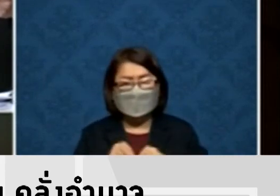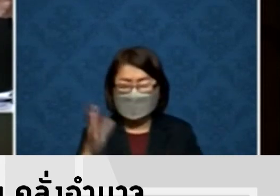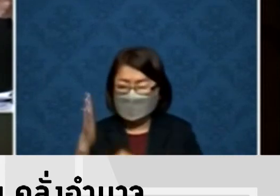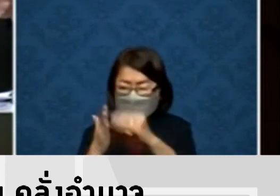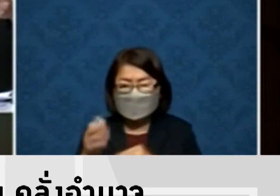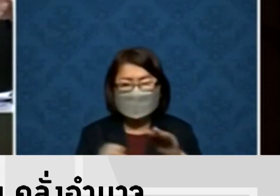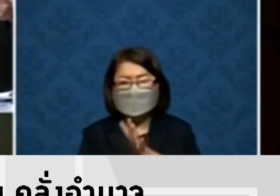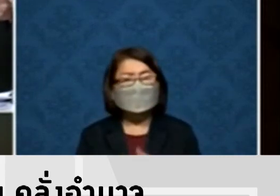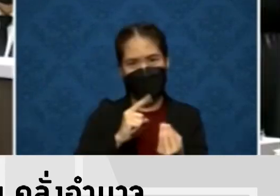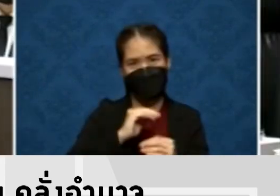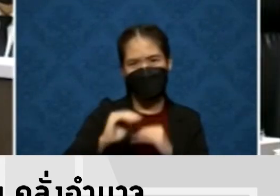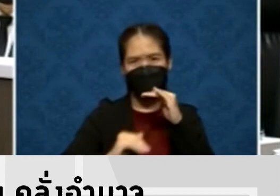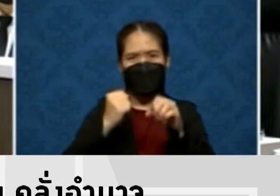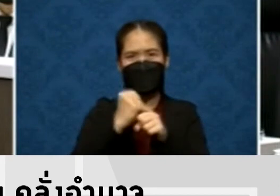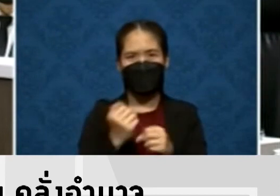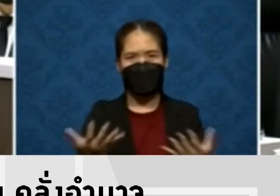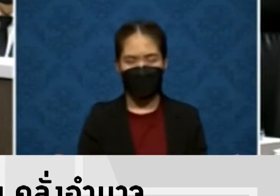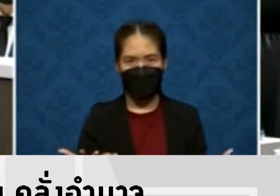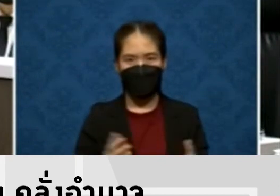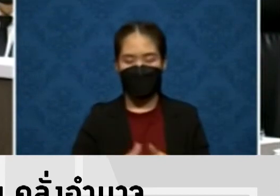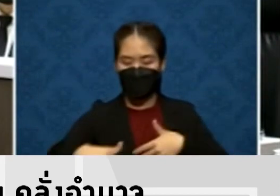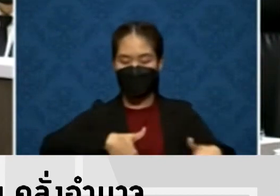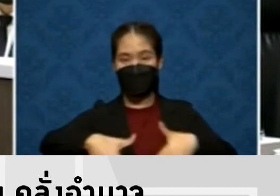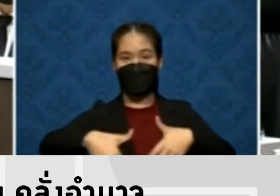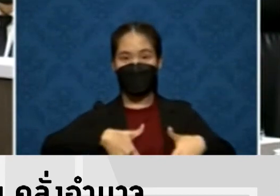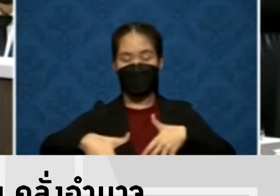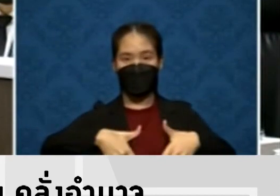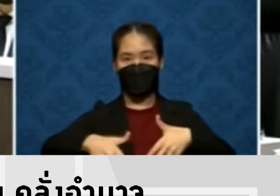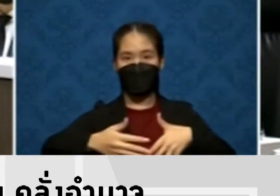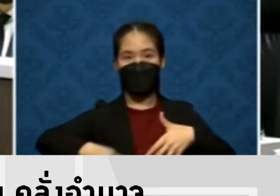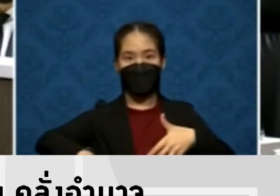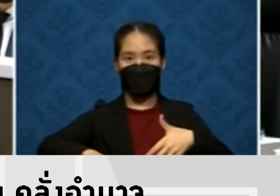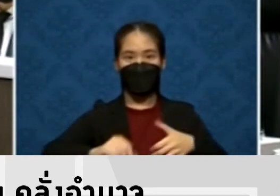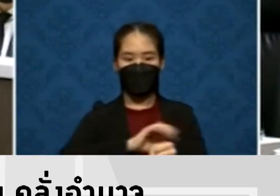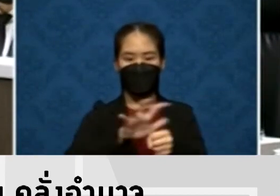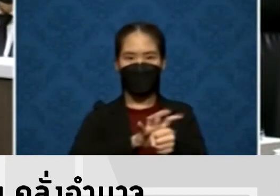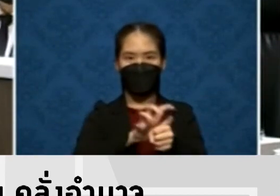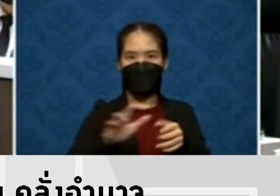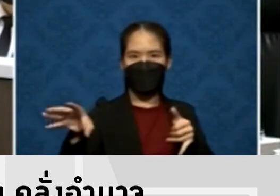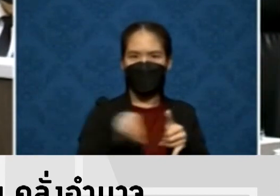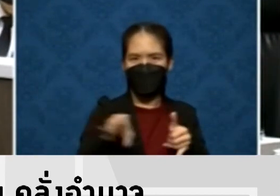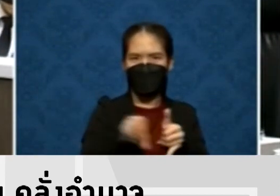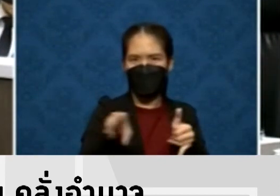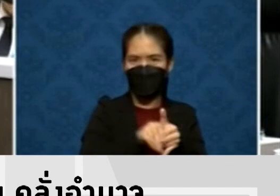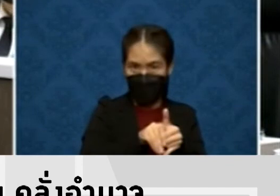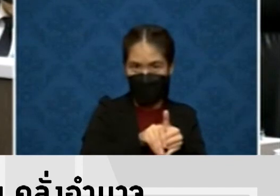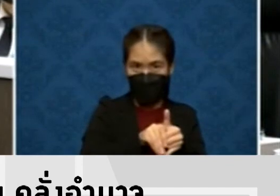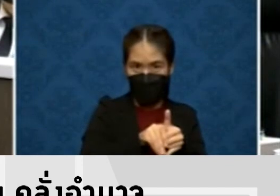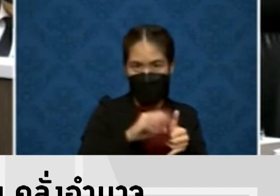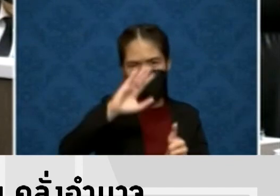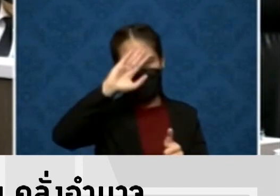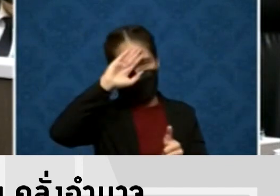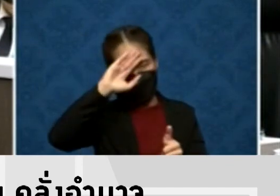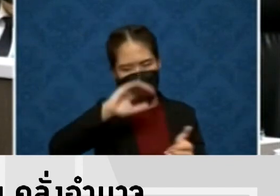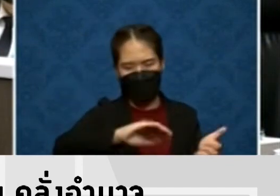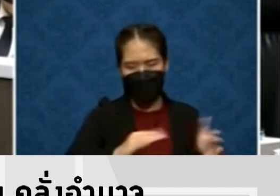ม่มีประสิทธิภาพสูงสุดการที่ประชาชนต้องติดเชื้อและเสียชีวิตจำนวนมากก็ต้องทนทุกข์ท